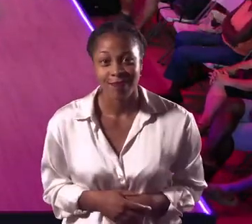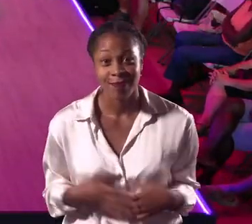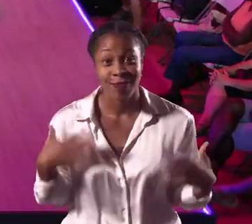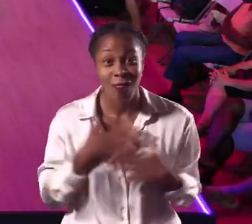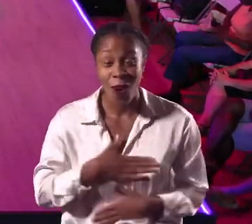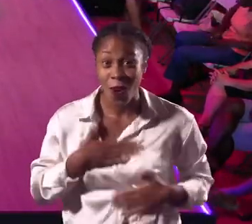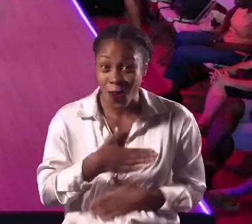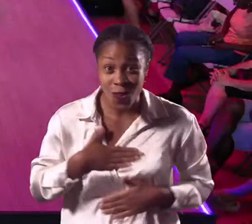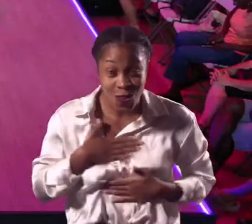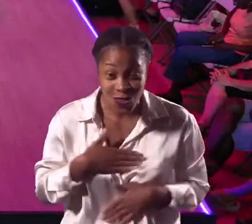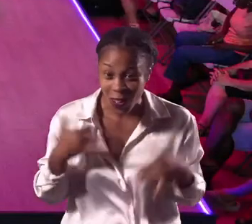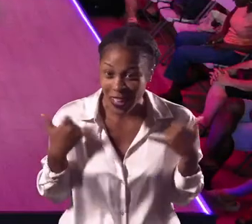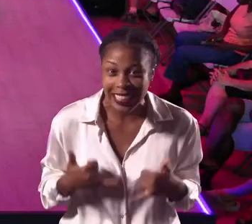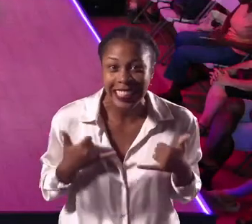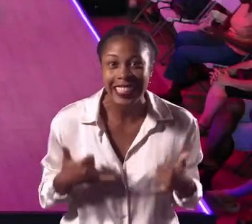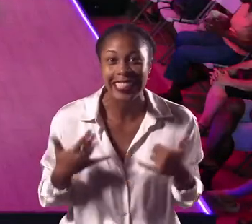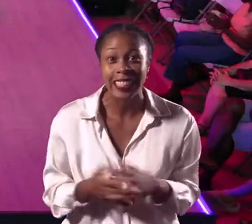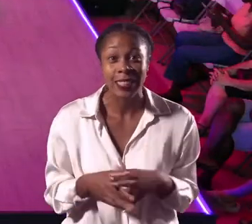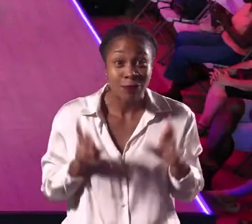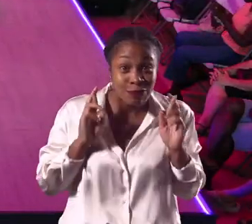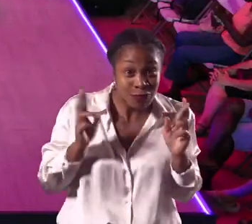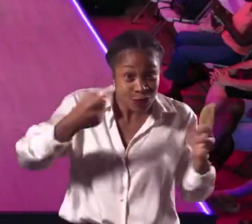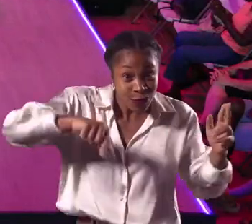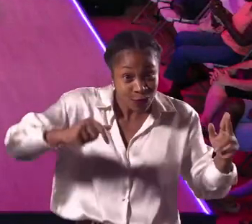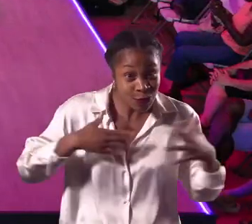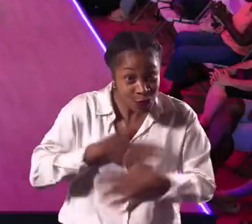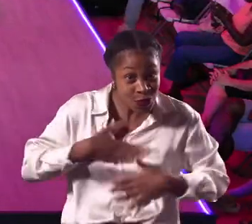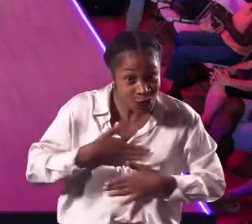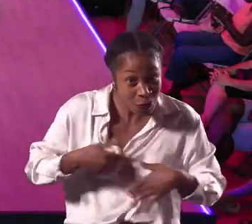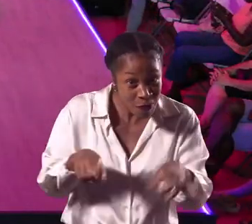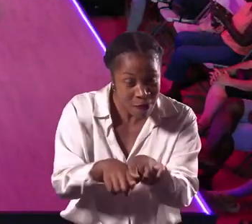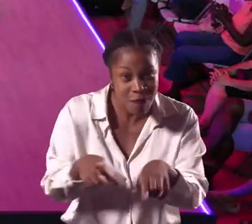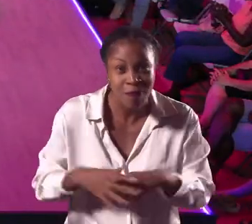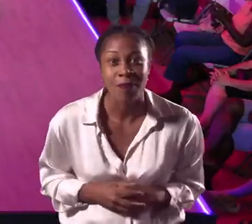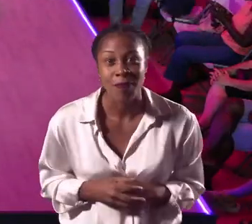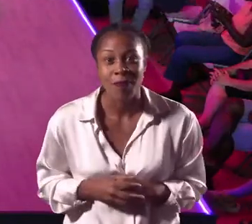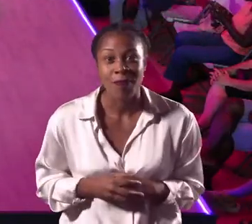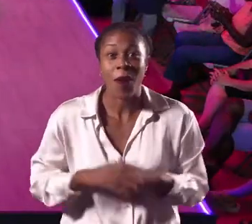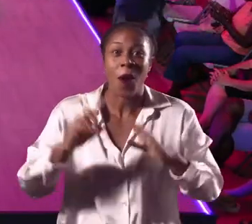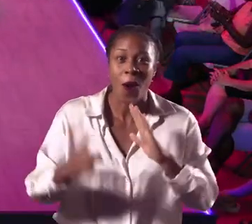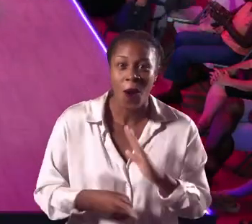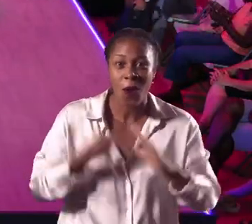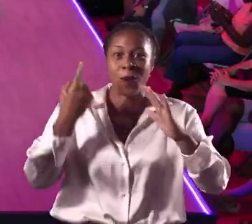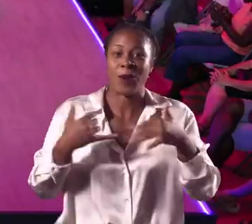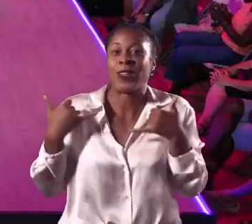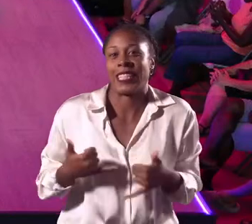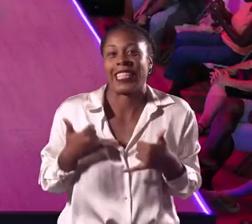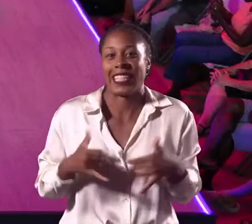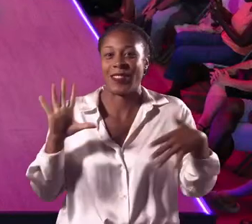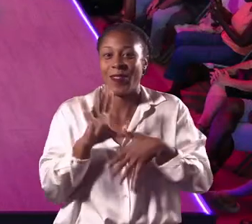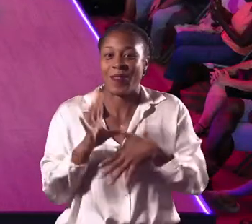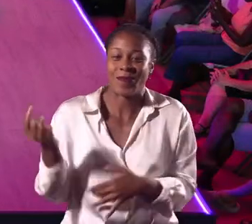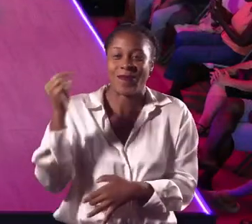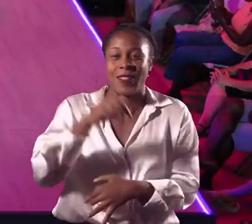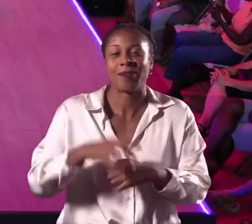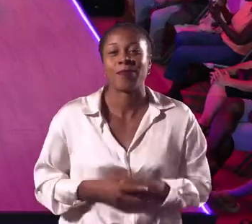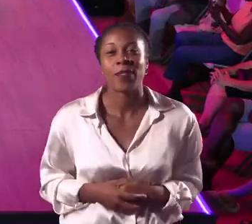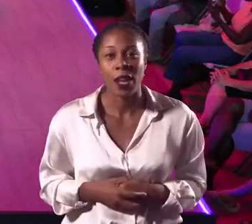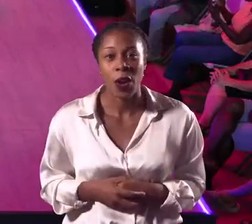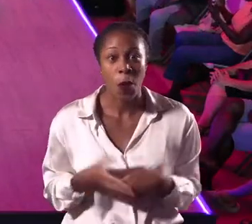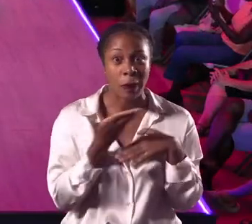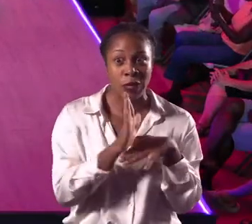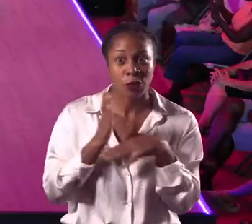Très heureux d'être avec vous. J'espère que vous l'êtes aussi, de nous y voir une fois de plus en Guadeloupe. On va faire des